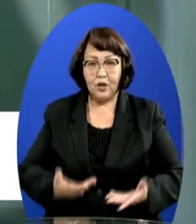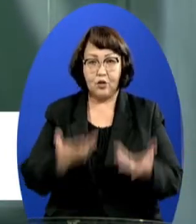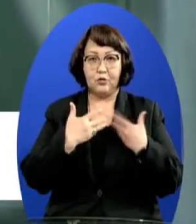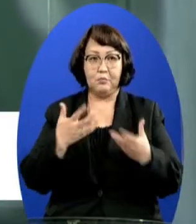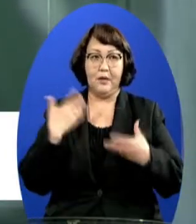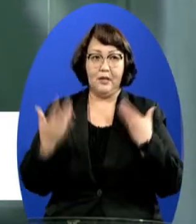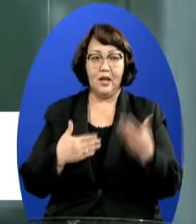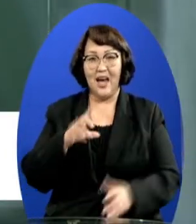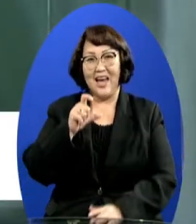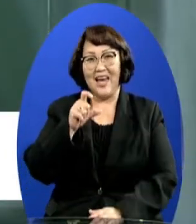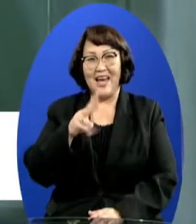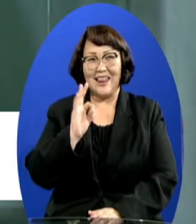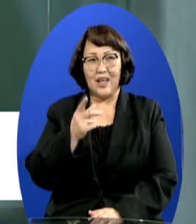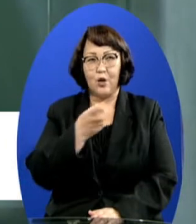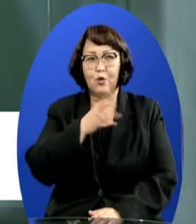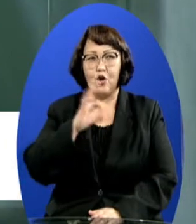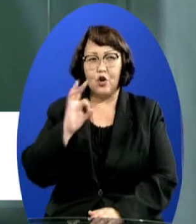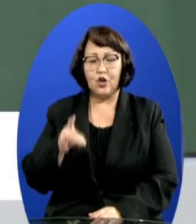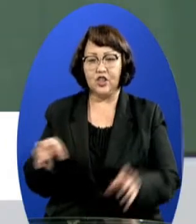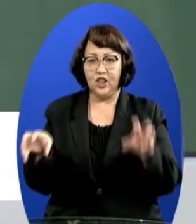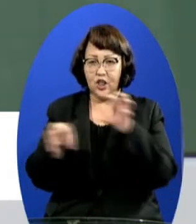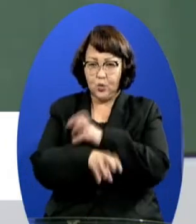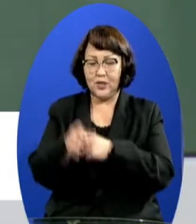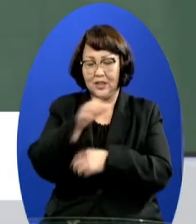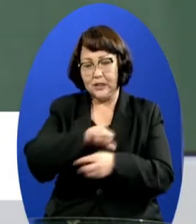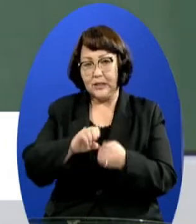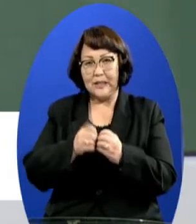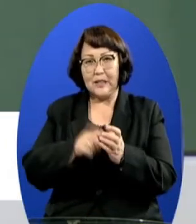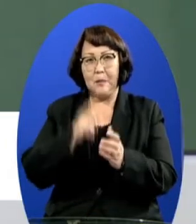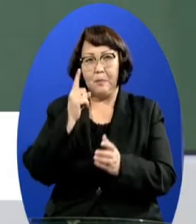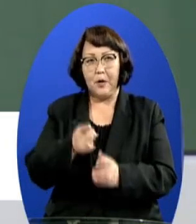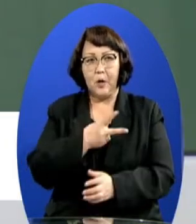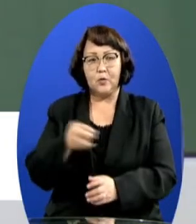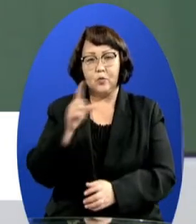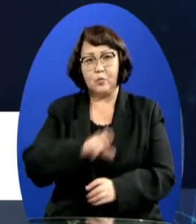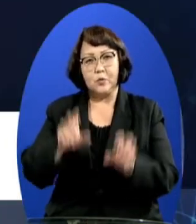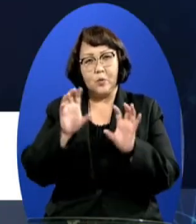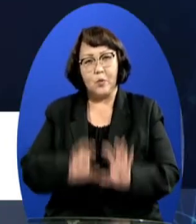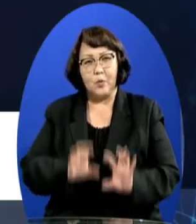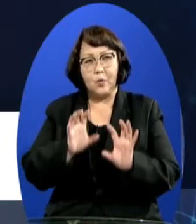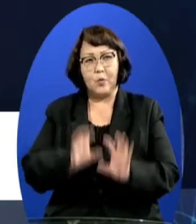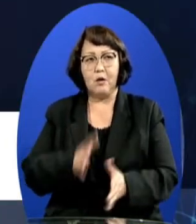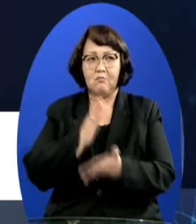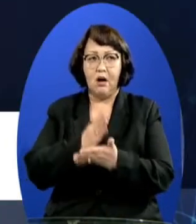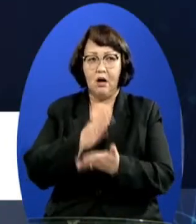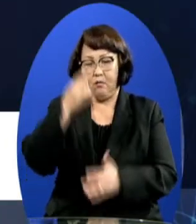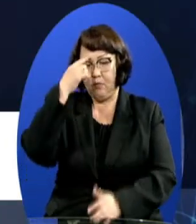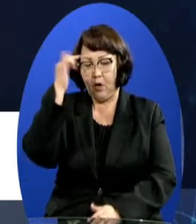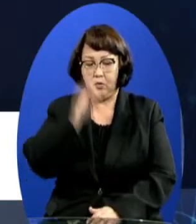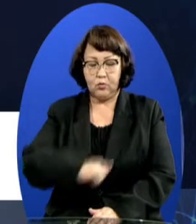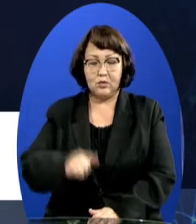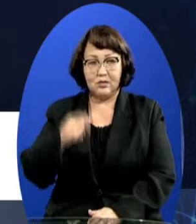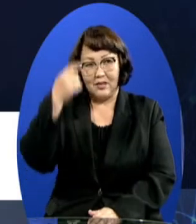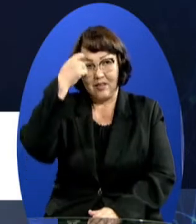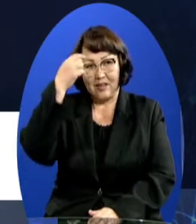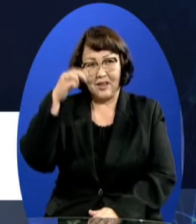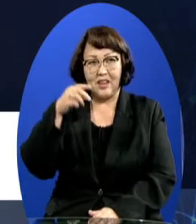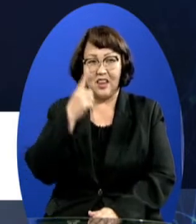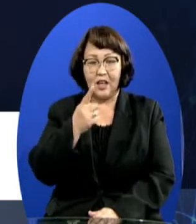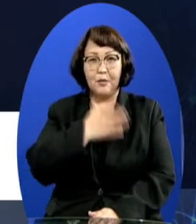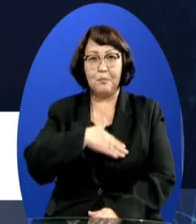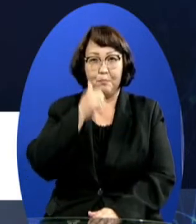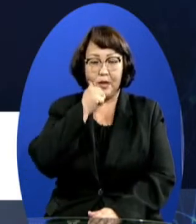бөөр шилжүүлэн суулгах шаардлагатай 1200 гаруй хүн донороо хүлээж байдгийг эмч нар хэлж байна. Манай улс 2018 онд 1 донороос 3